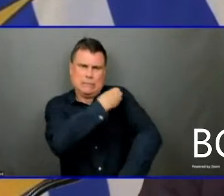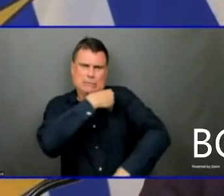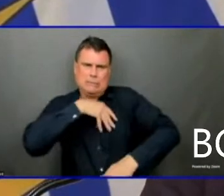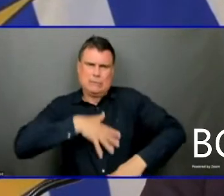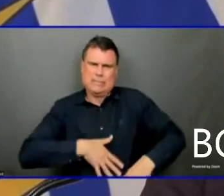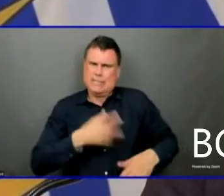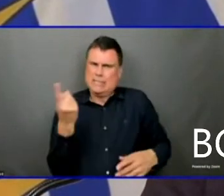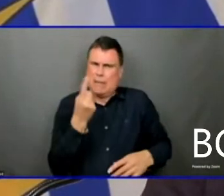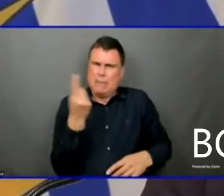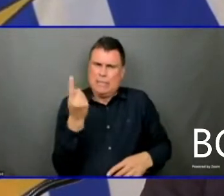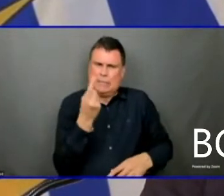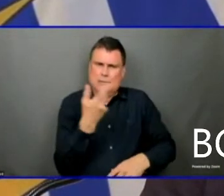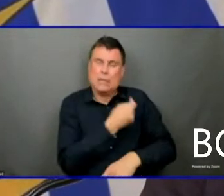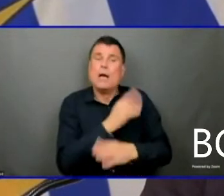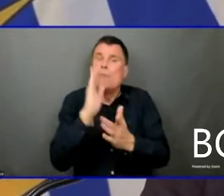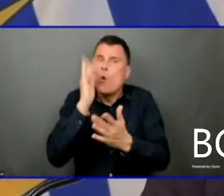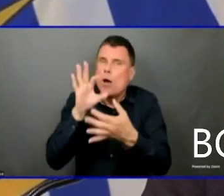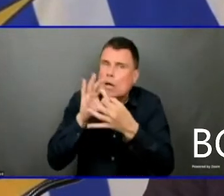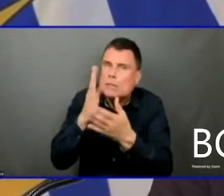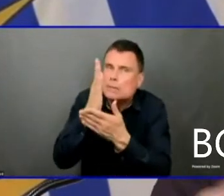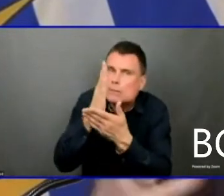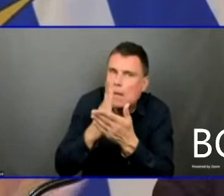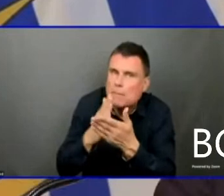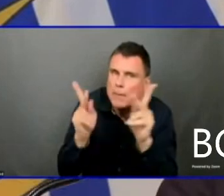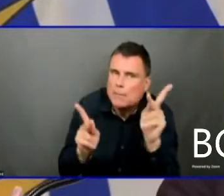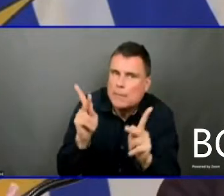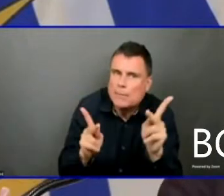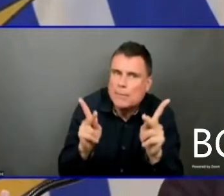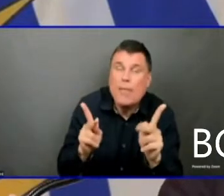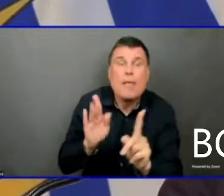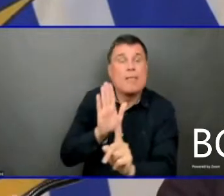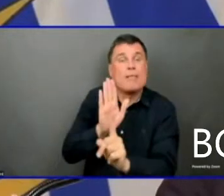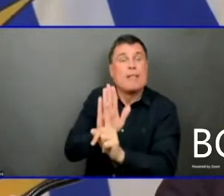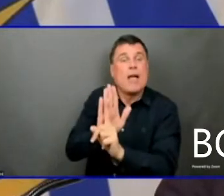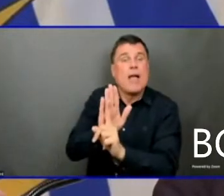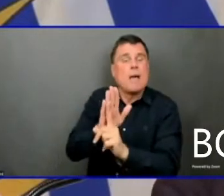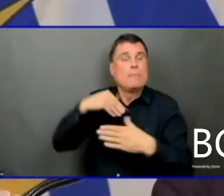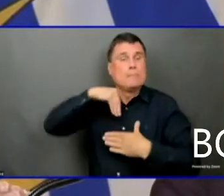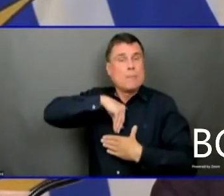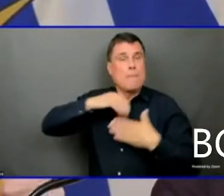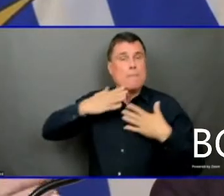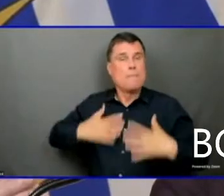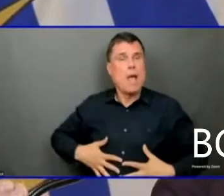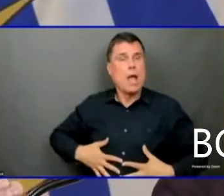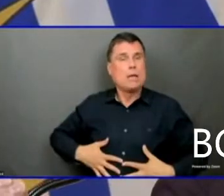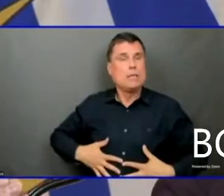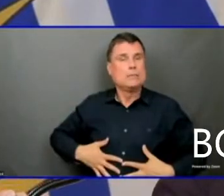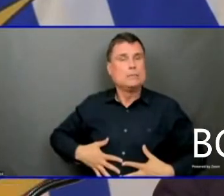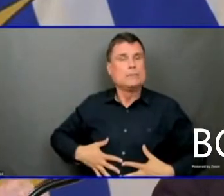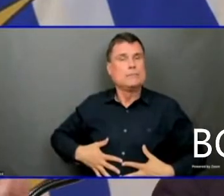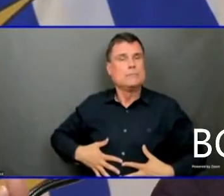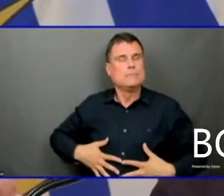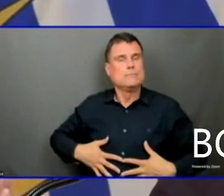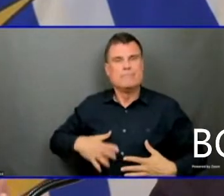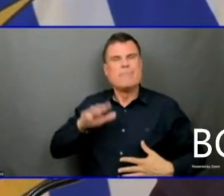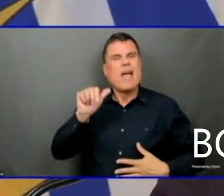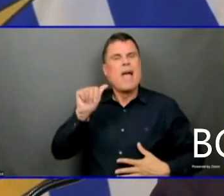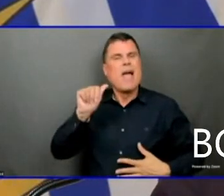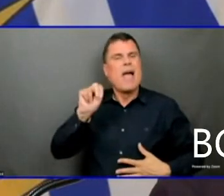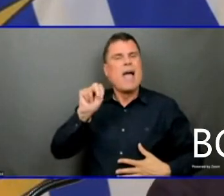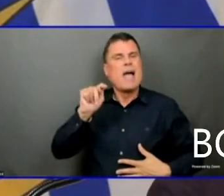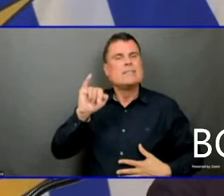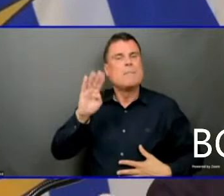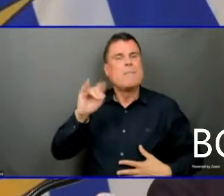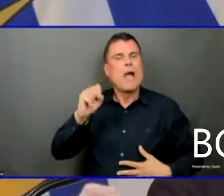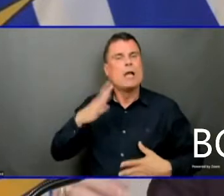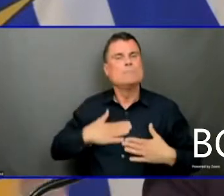因为第一针呢，主要是让身体里边的免疫激活起来，这个是让身体里边的